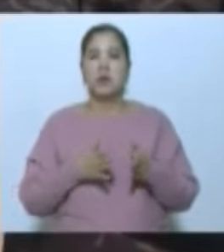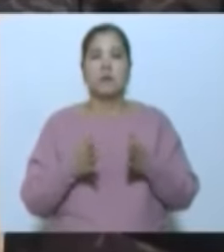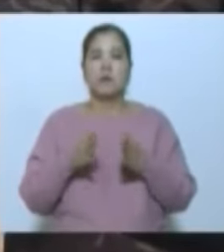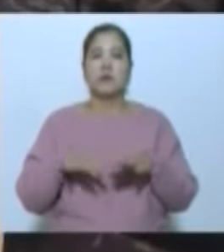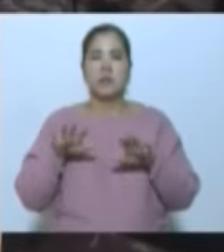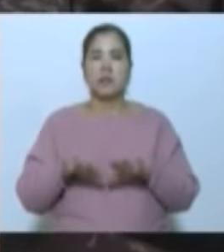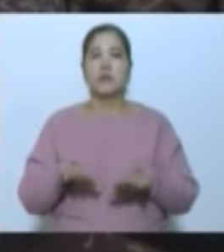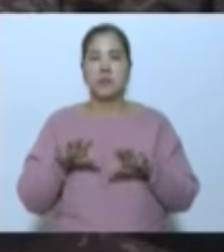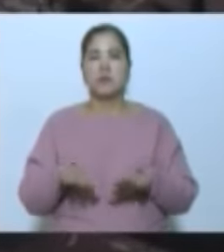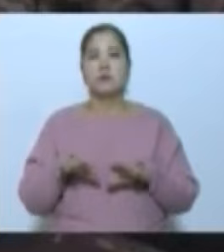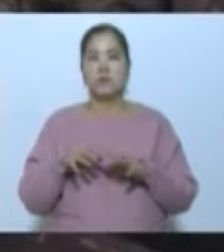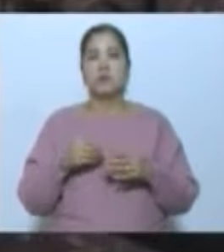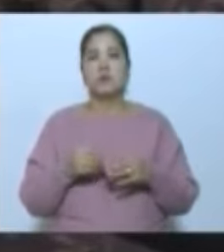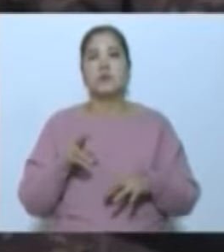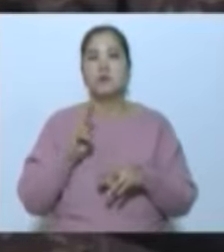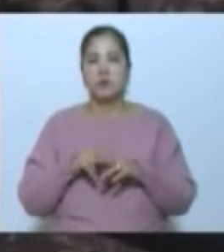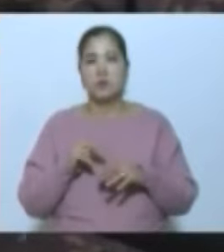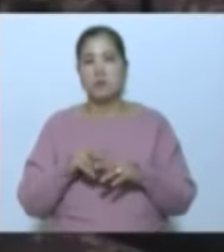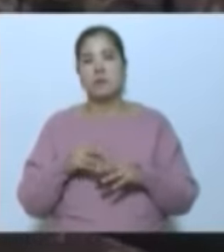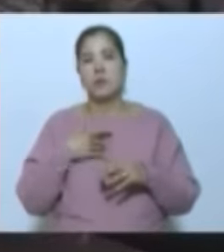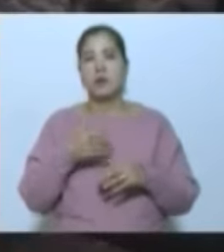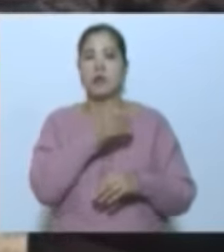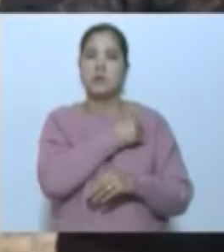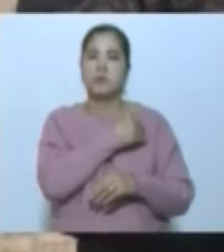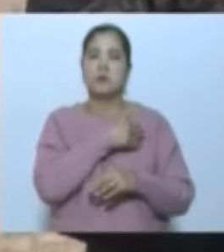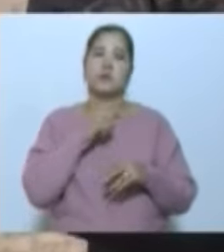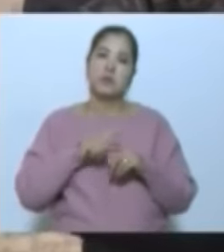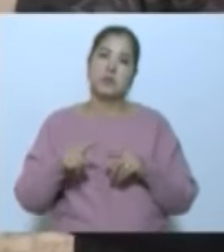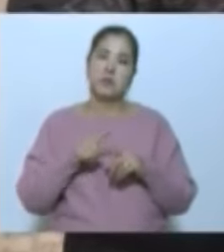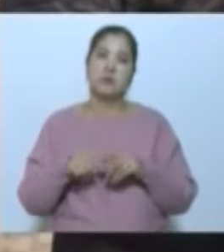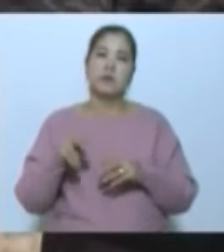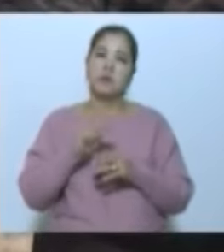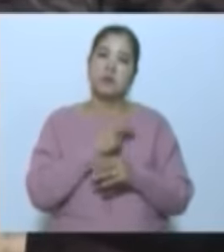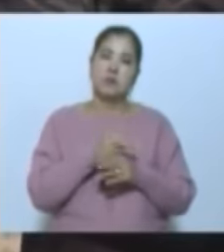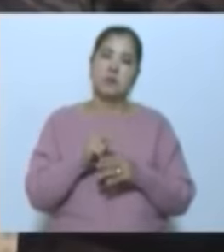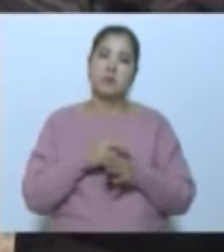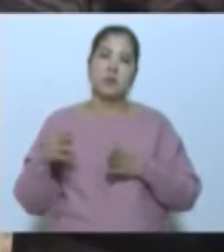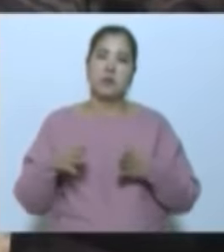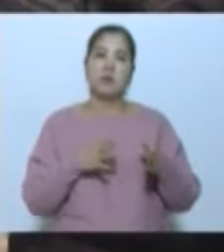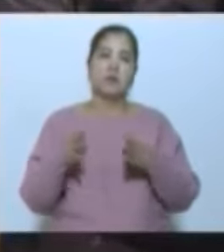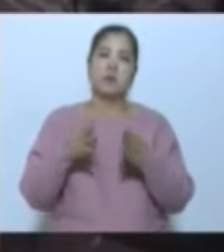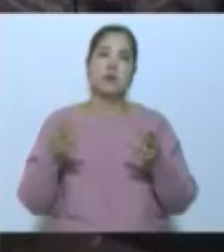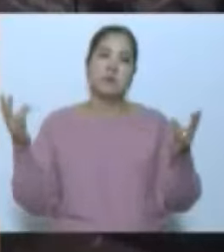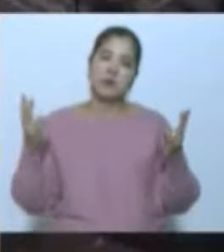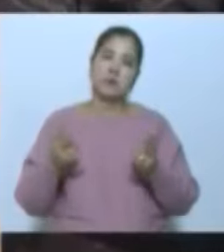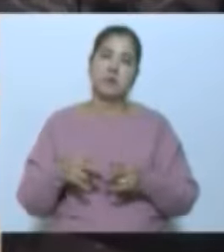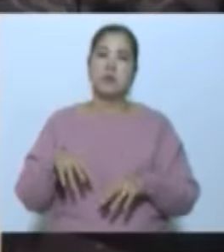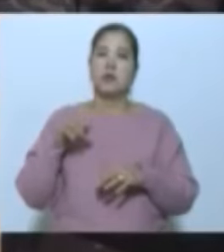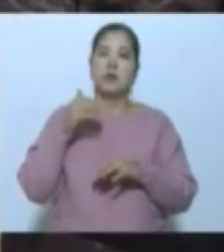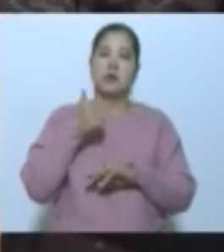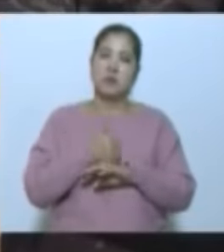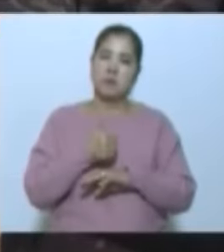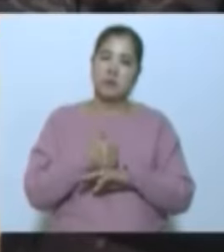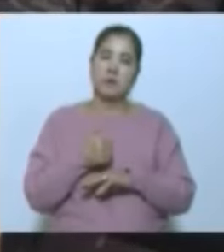населением просили у вышестоящих органов. Мы хотим, чтобы нам как можно скорее отремонтировали дорогу. Неважно, будет это администрация или